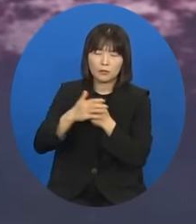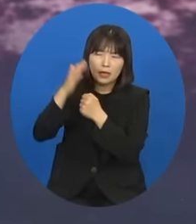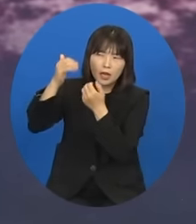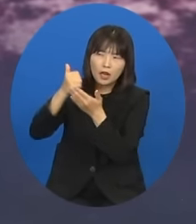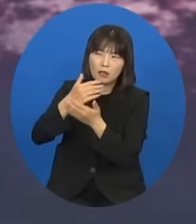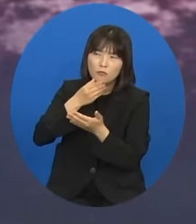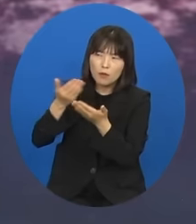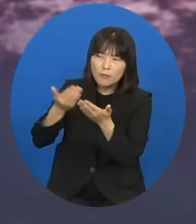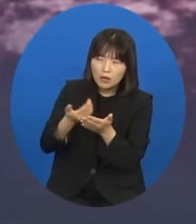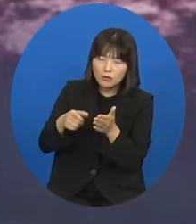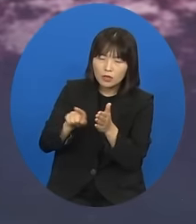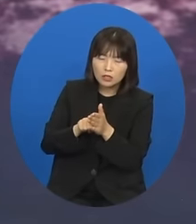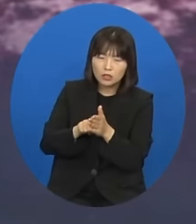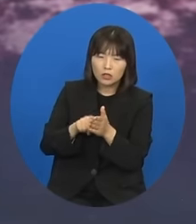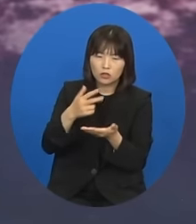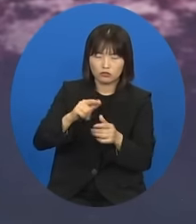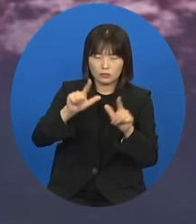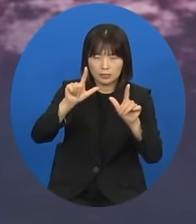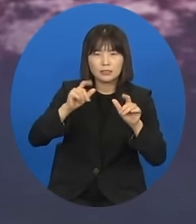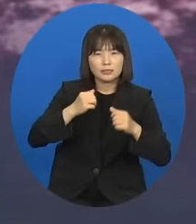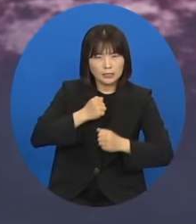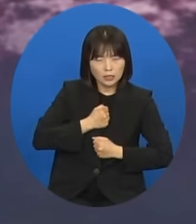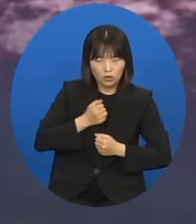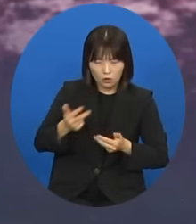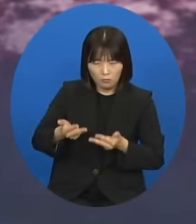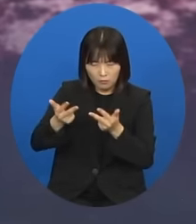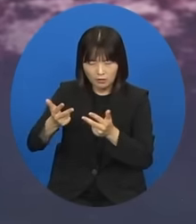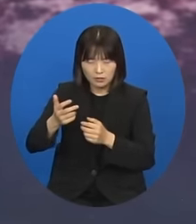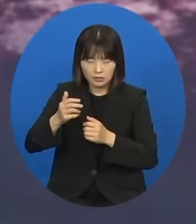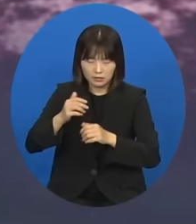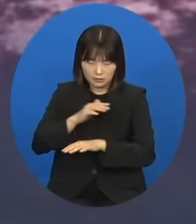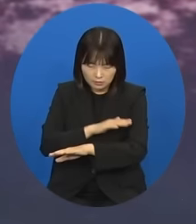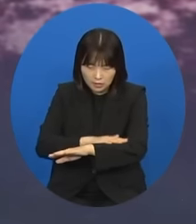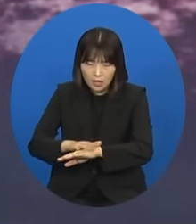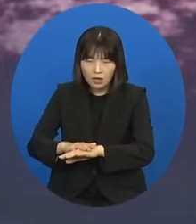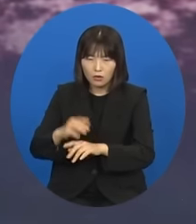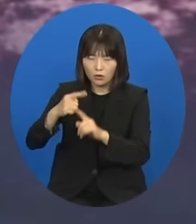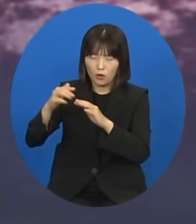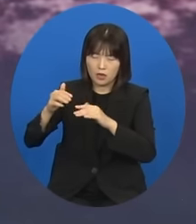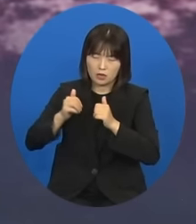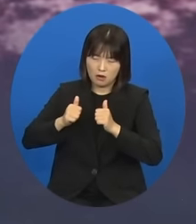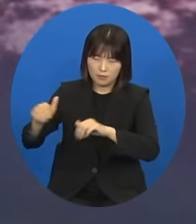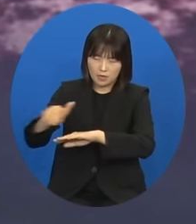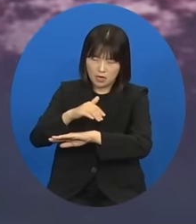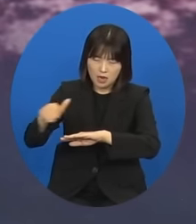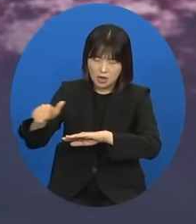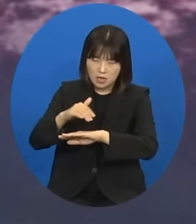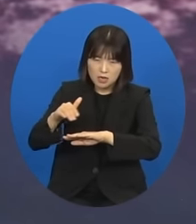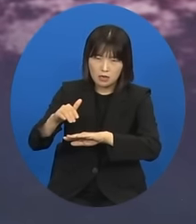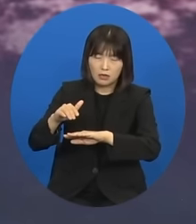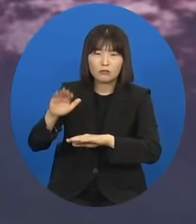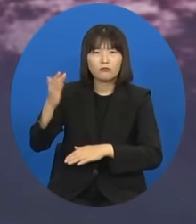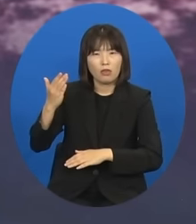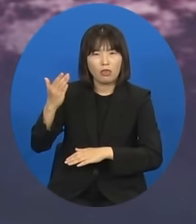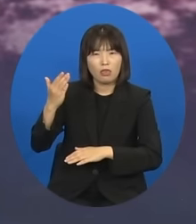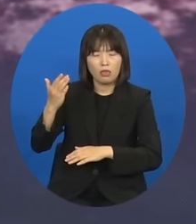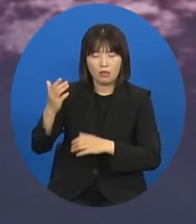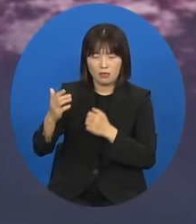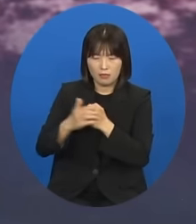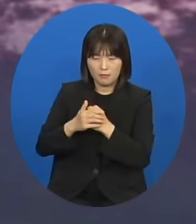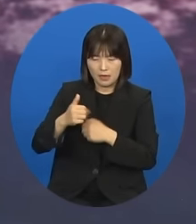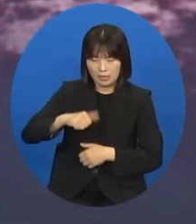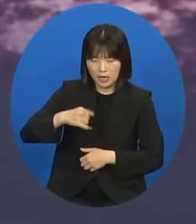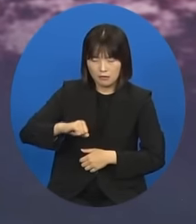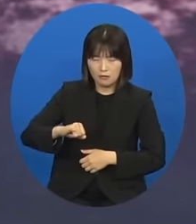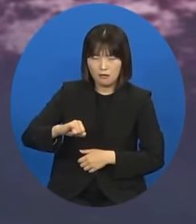주의 성수도 잘하고 봉사도 잘하고 교회 어떤 열심히 다녀야 되고 하나님께 보이면 안 된다 그 애들을 막 다그치게 되는 거죠